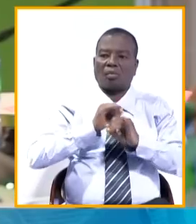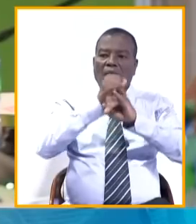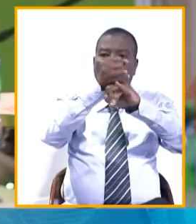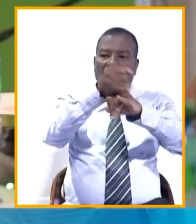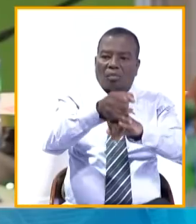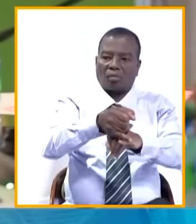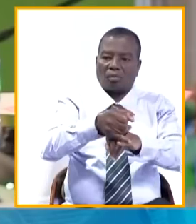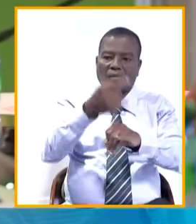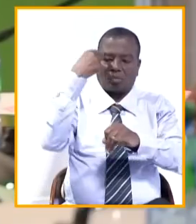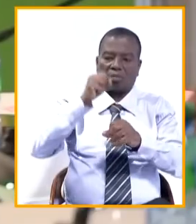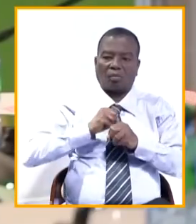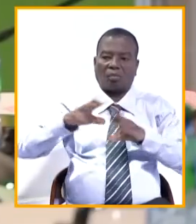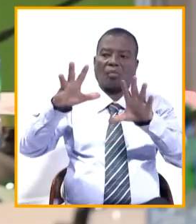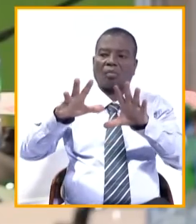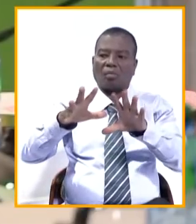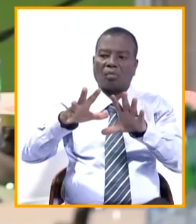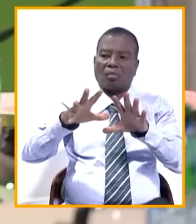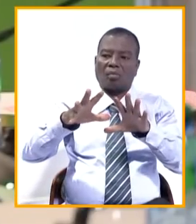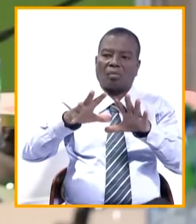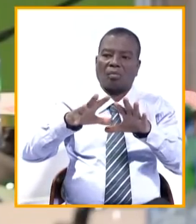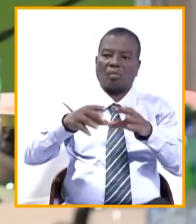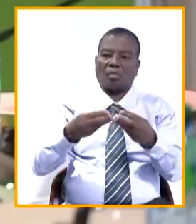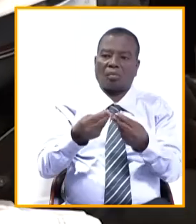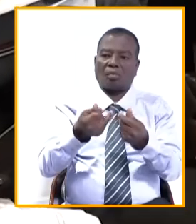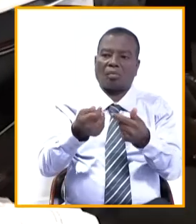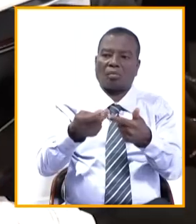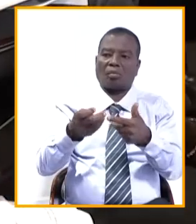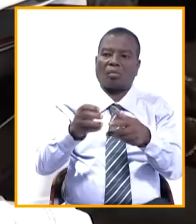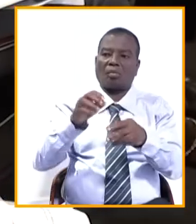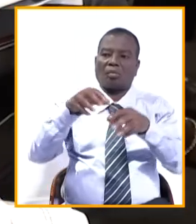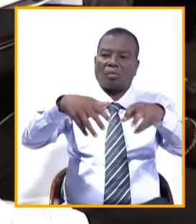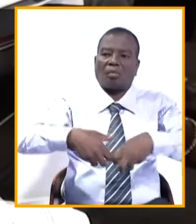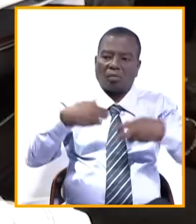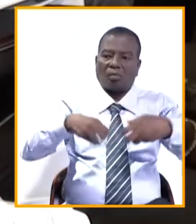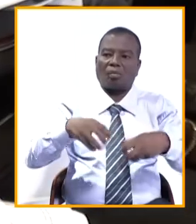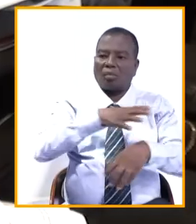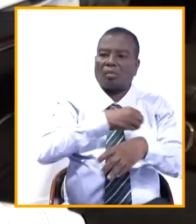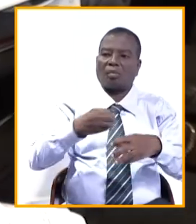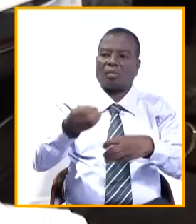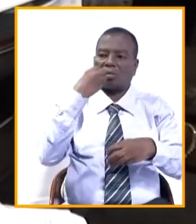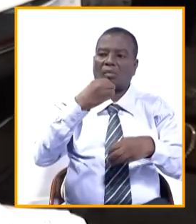Investir pour booster la production agricole et alimentaire.